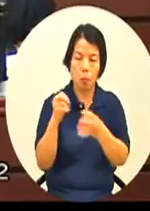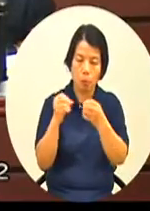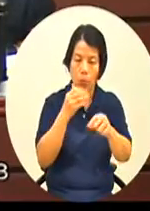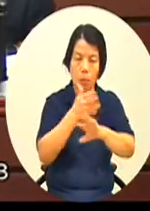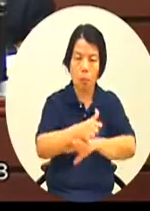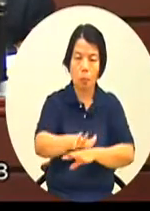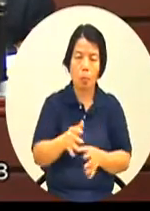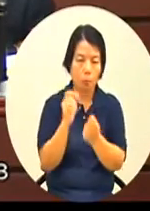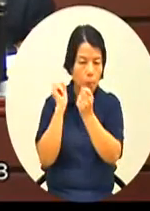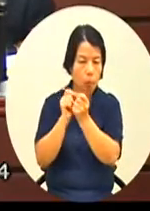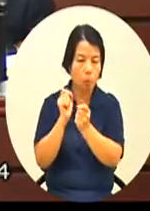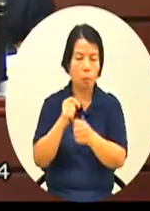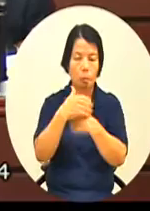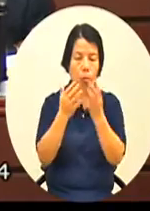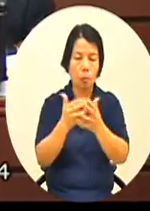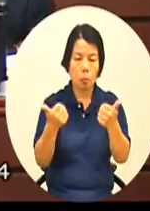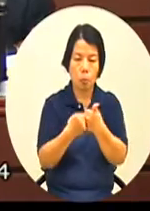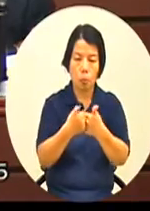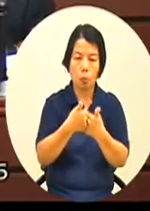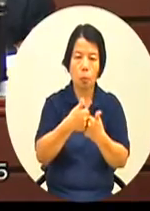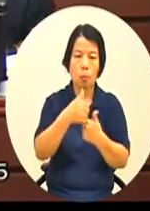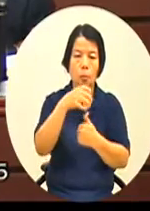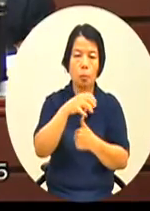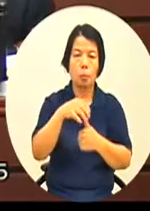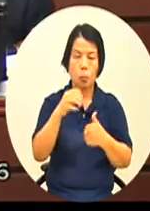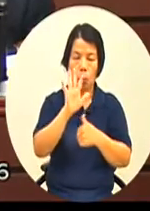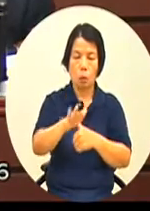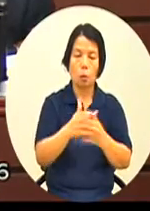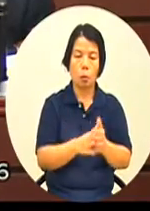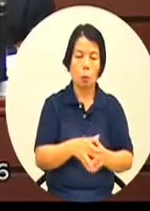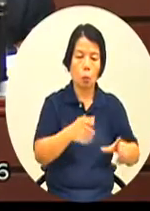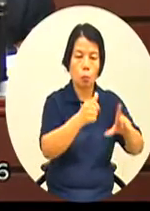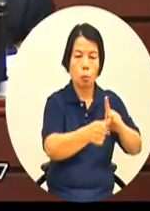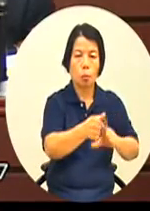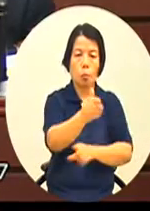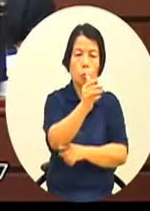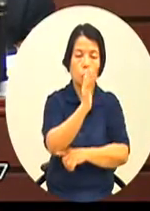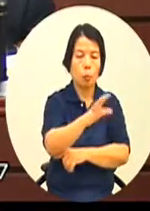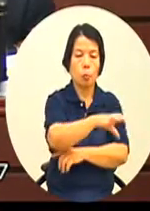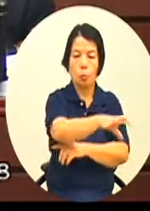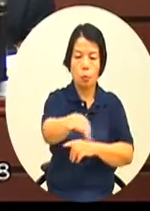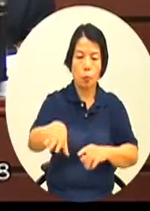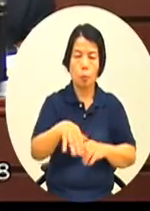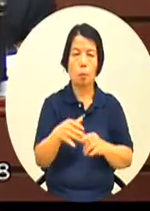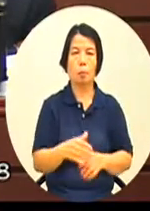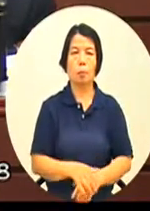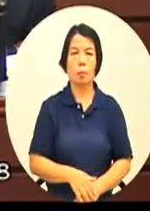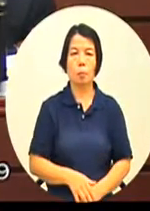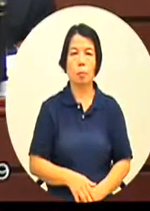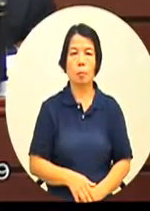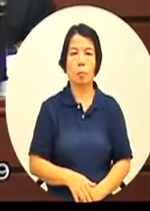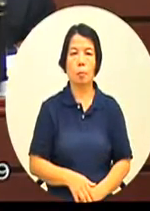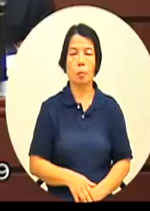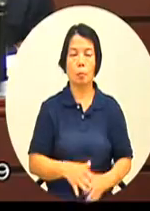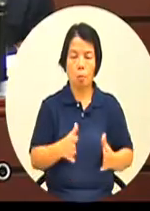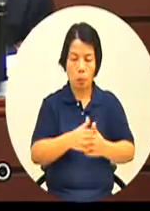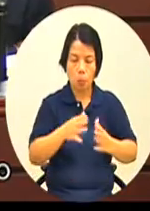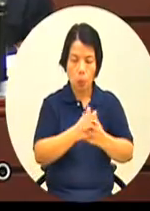近期我们会有一个会议，就是说希望各区长能够将目前在整个社区里面就是说